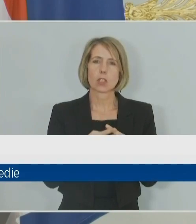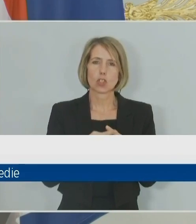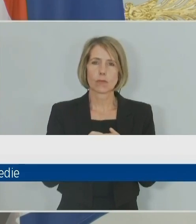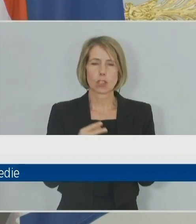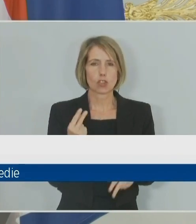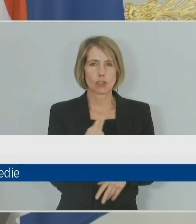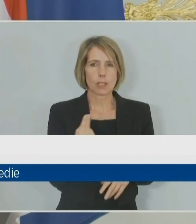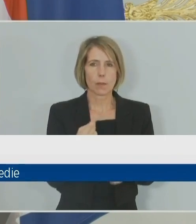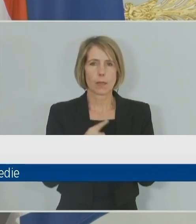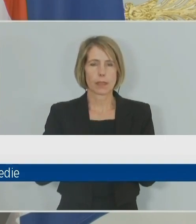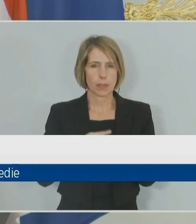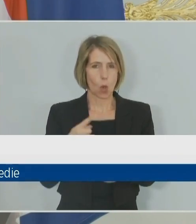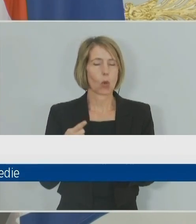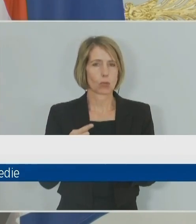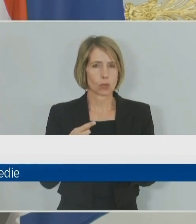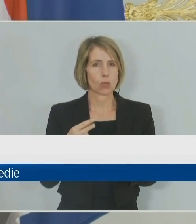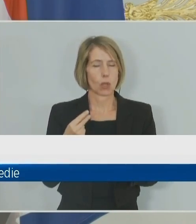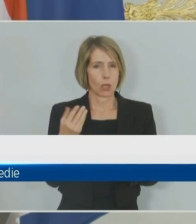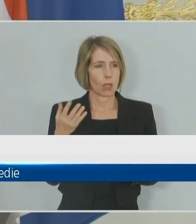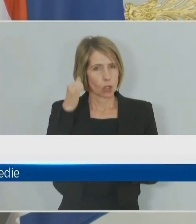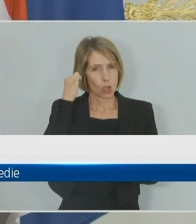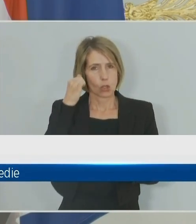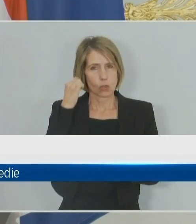dhe i lëmë palët që të negociojnë mes vete.